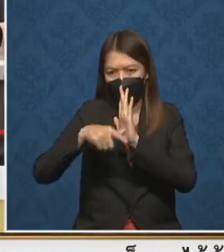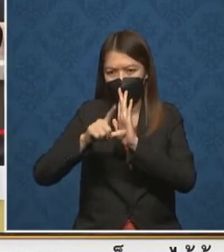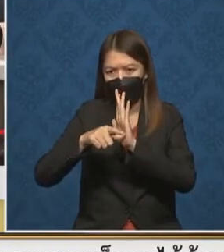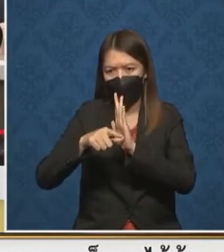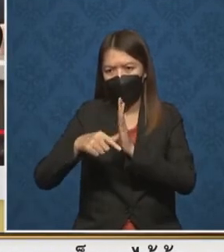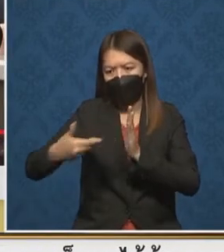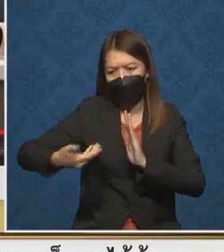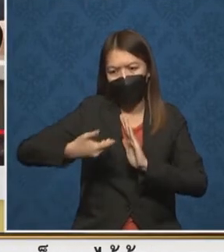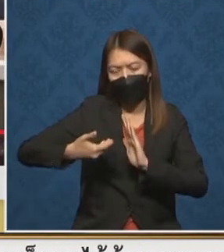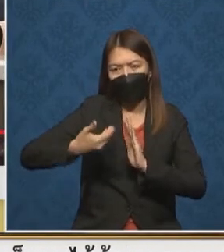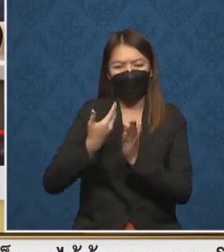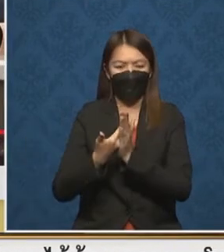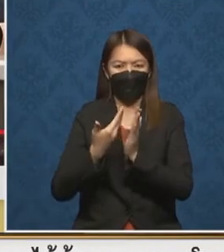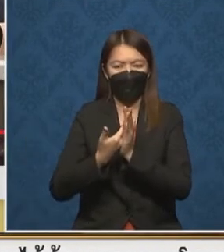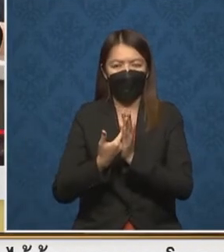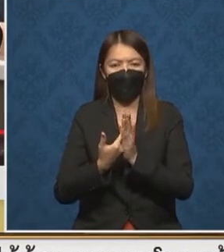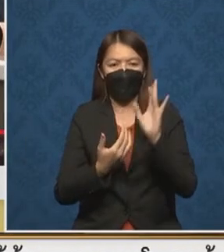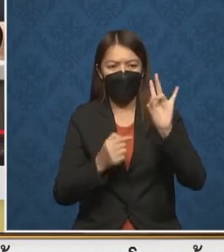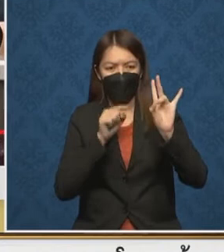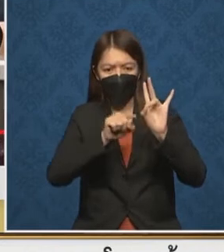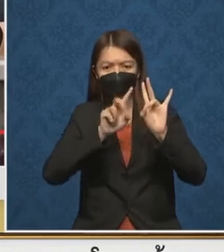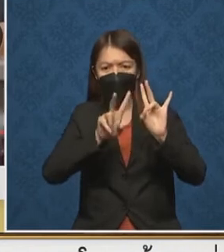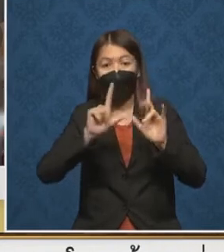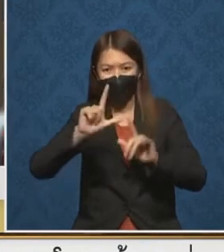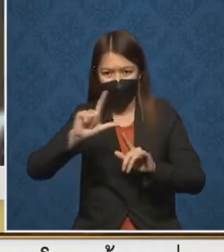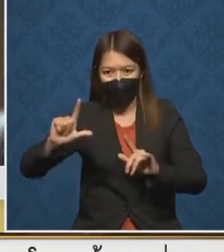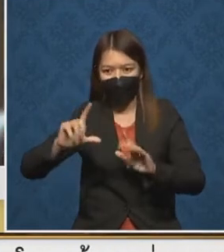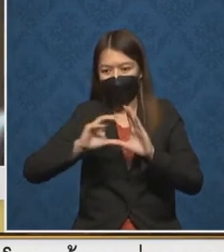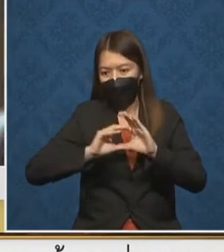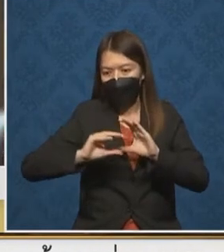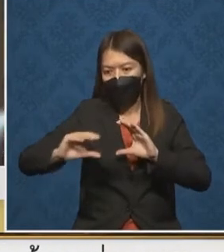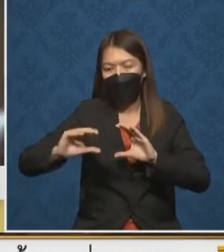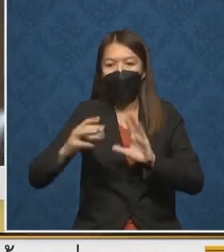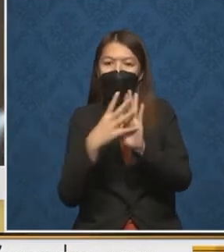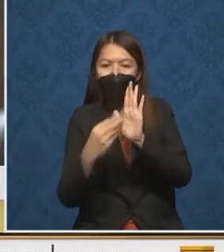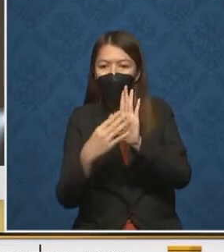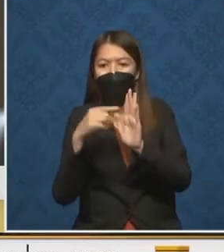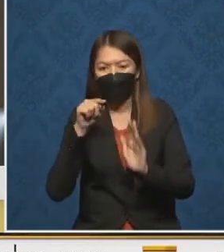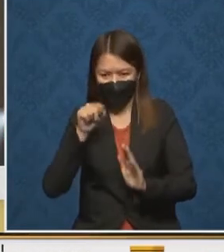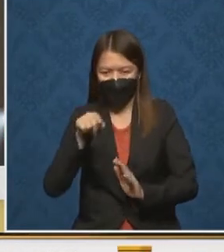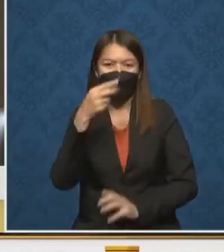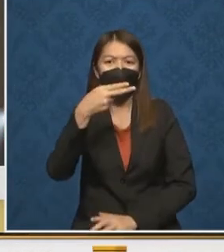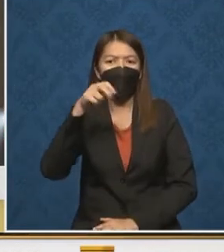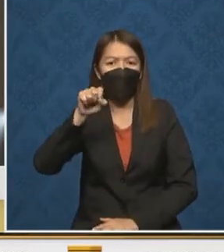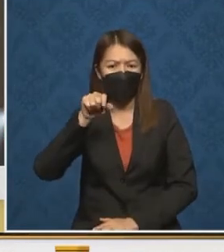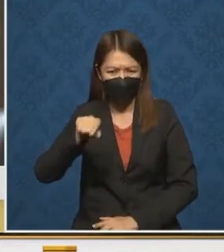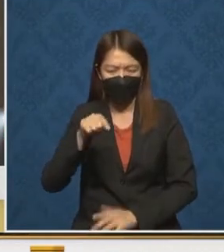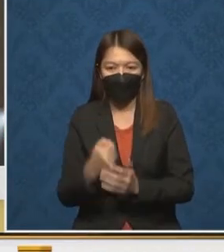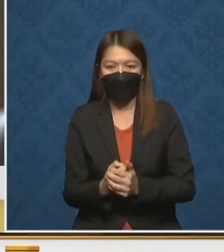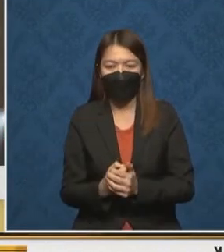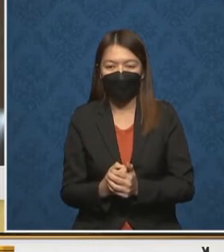ขอเงินอีก 7.2 ล้านเพื่อไปอบรมหกสูตรนี้เมื่อถามวาหลกนติธรม